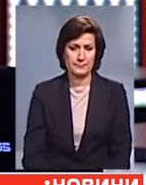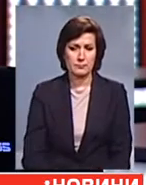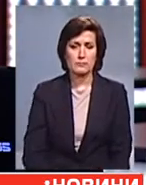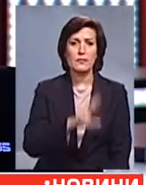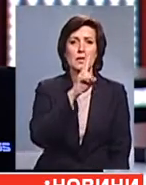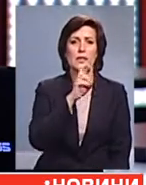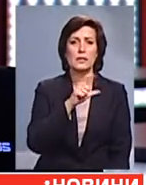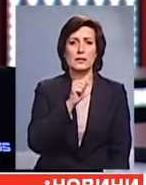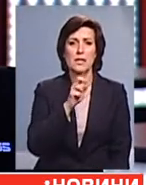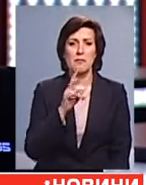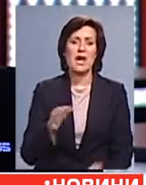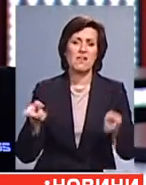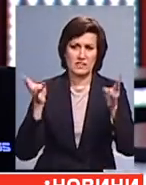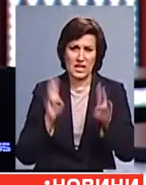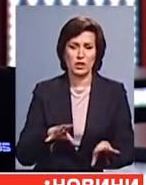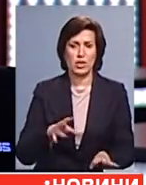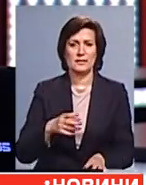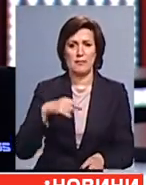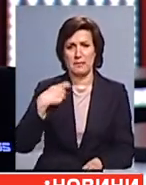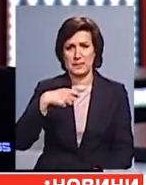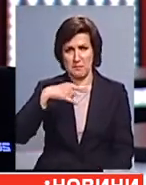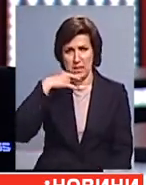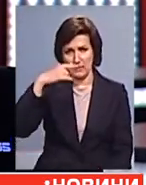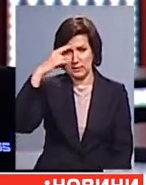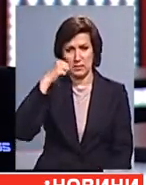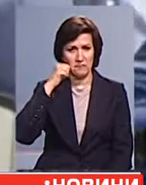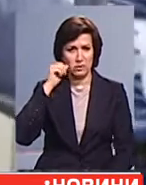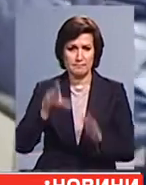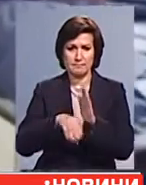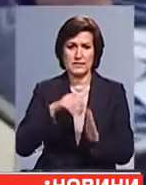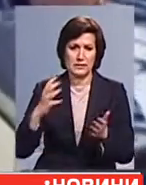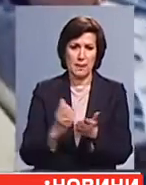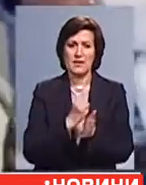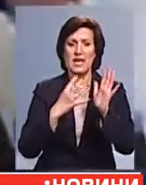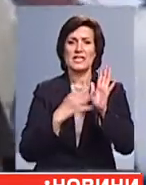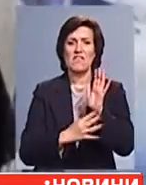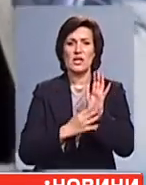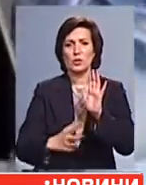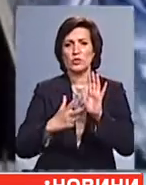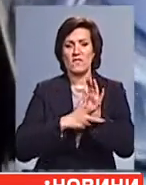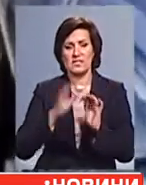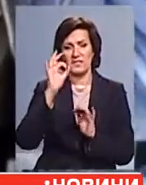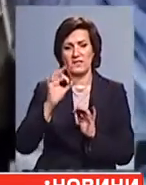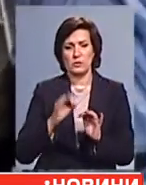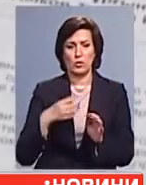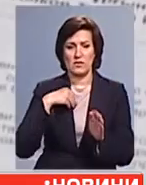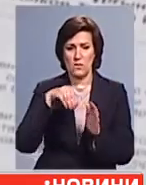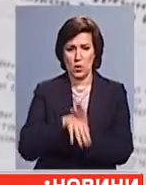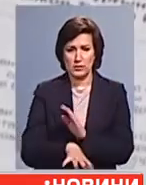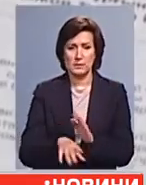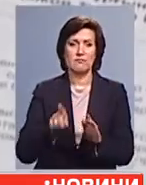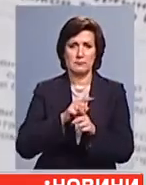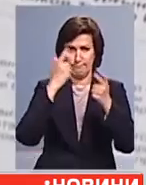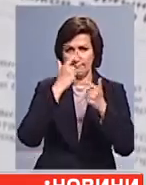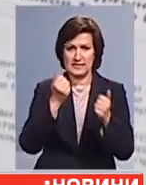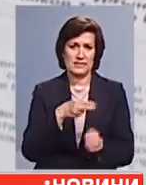Нурсултан Назарбаєв залишається президентом Казахстану. На вчорашніх виборах він набрав майже 98% голосів. Такі дані